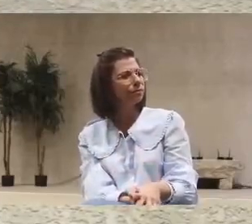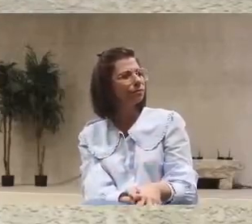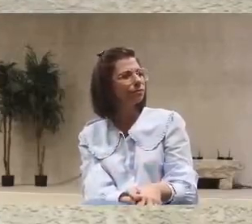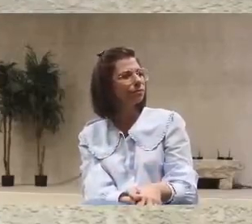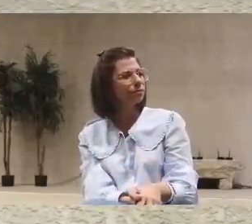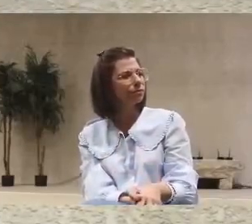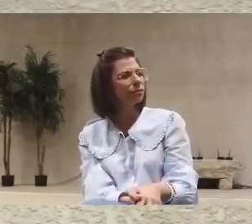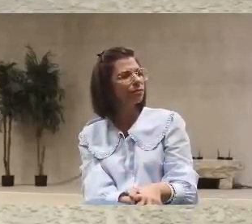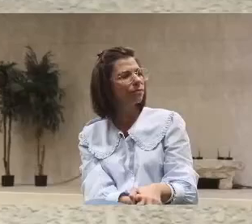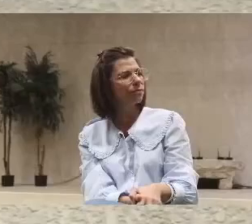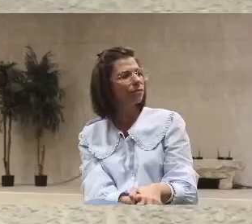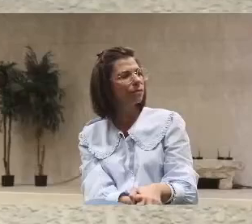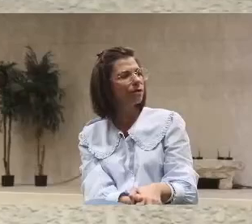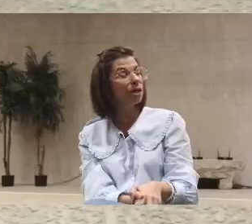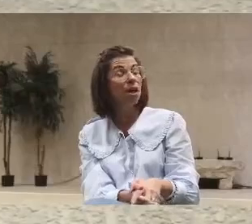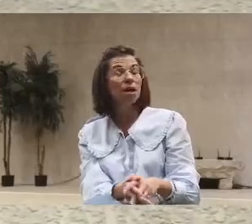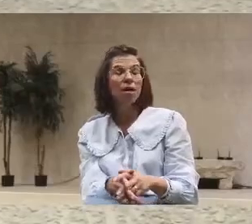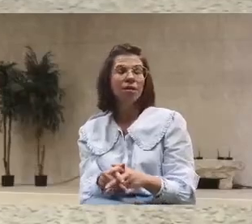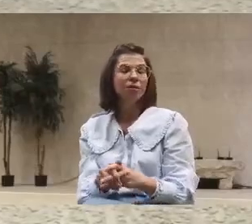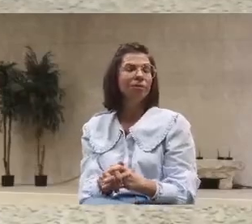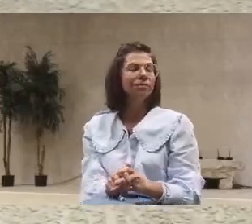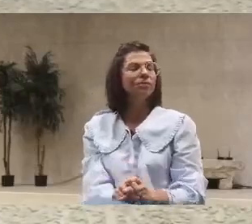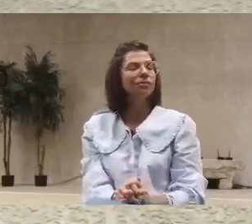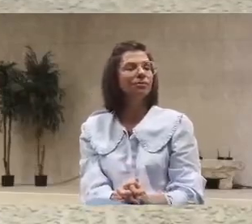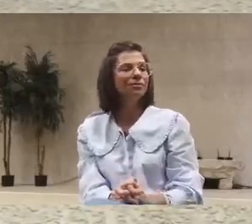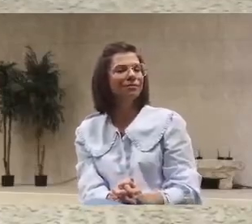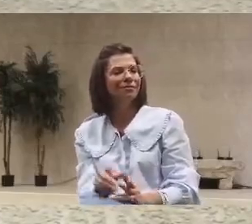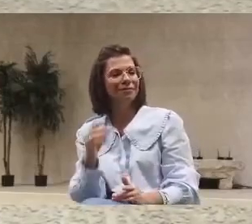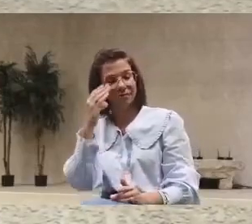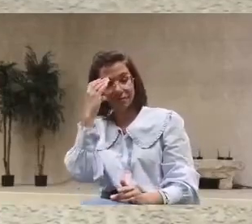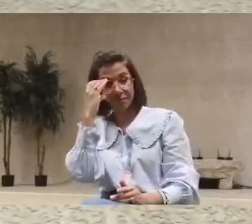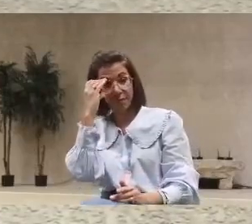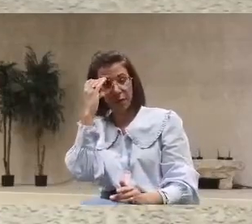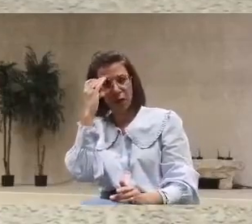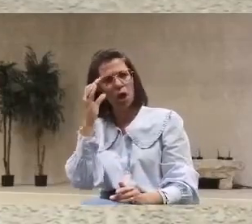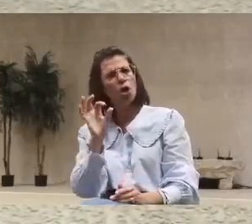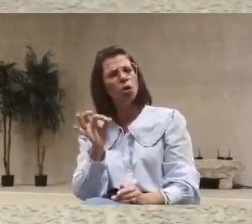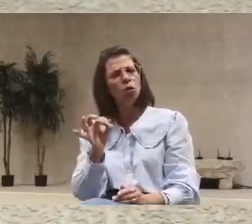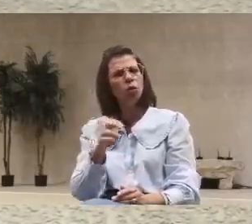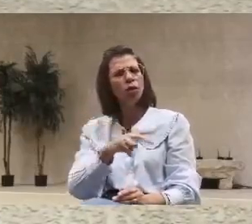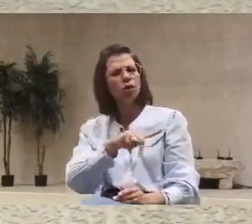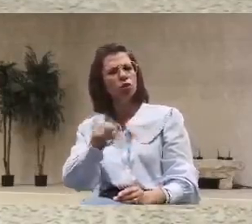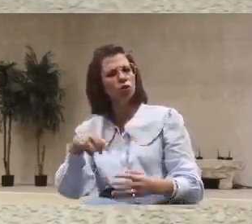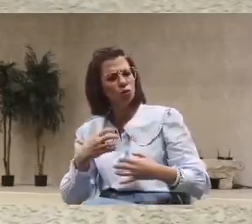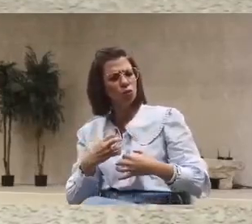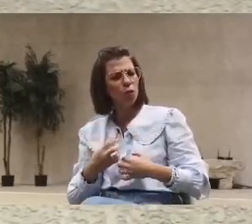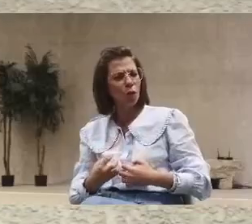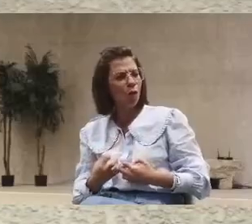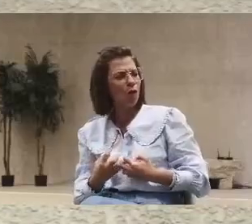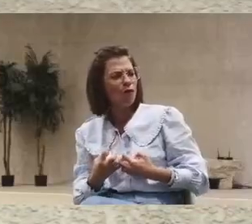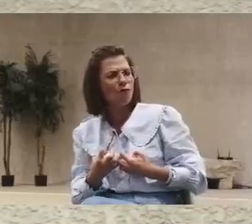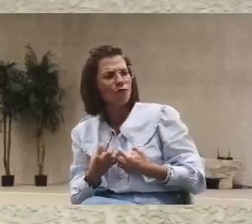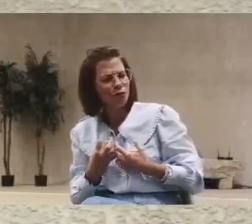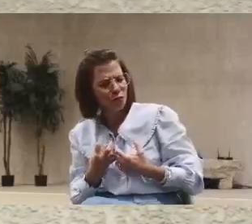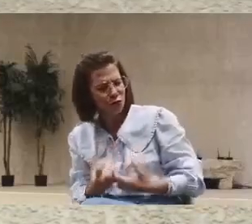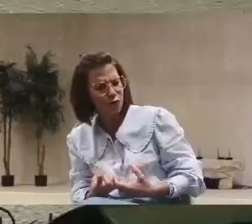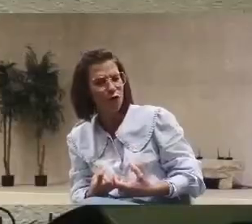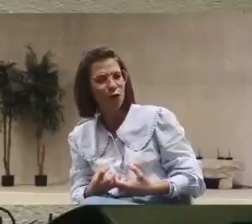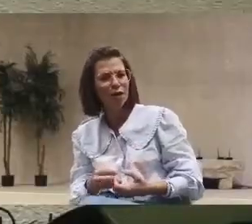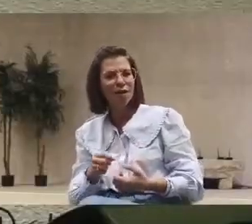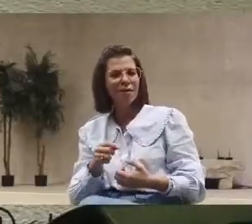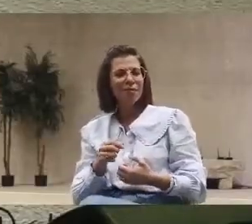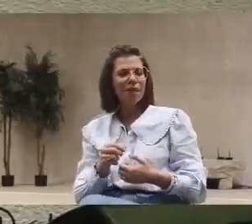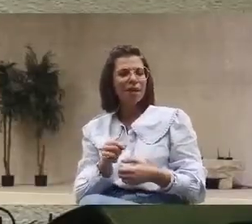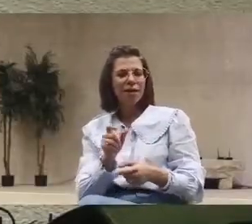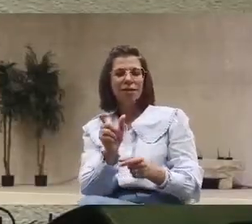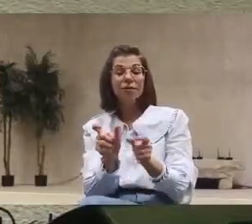tous ceux qui lèvent le poing contre Dieu arrivent à la connaissance de la vérité et touchés par l'amour l'amour de Dieu deviennent des